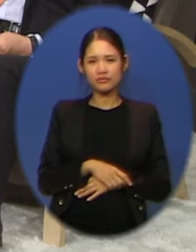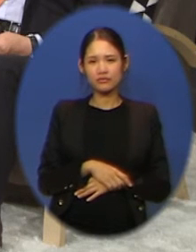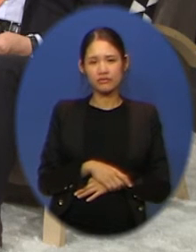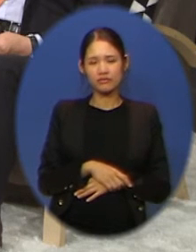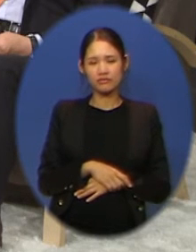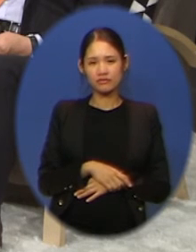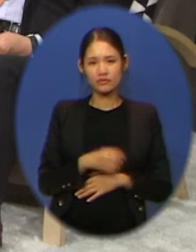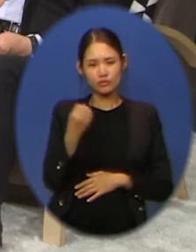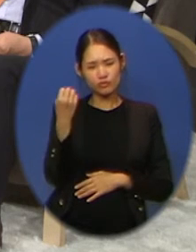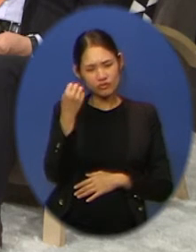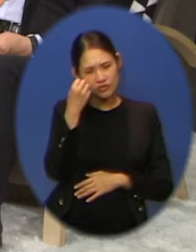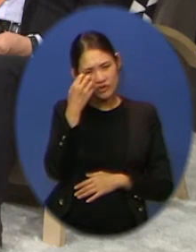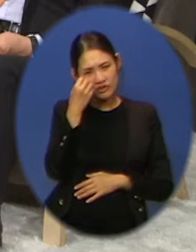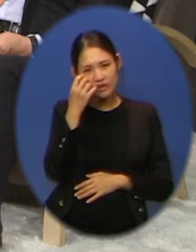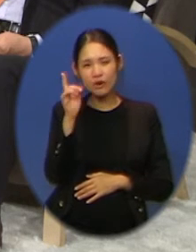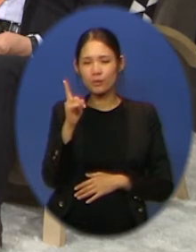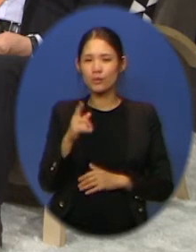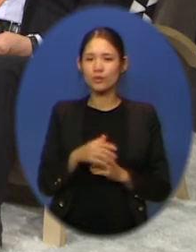그 이상하게